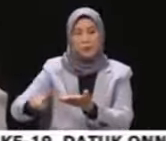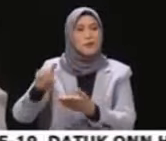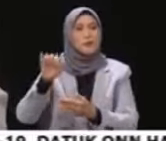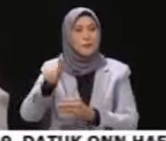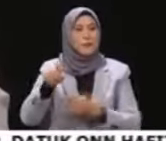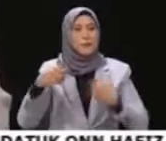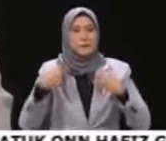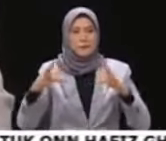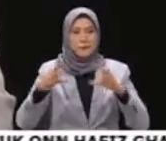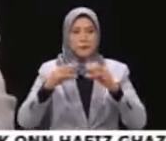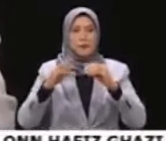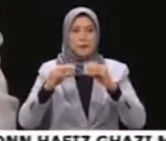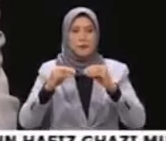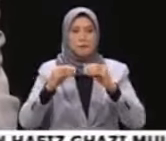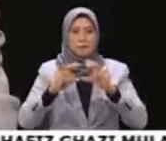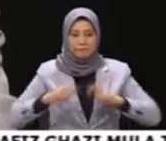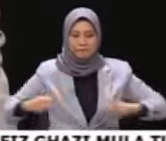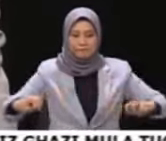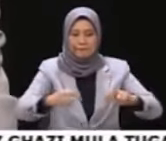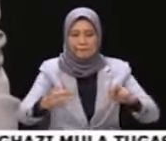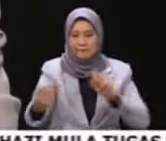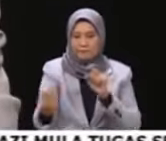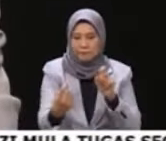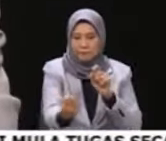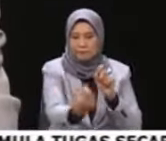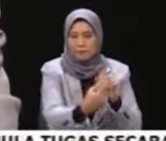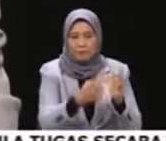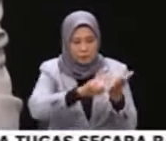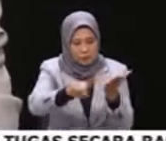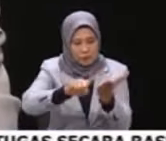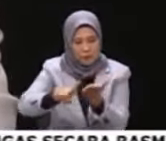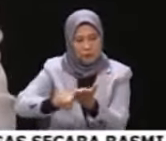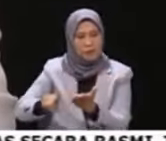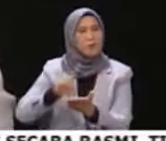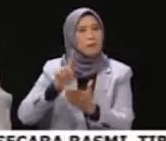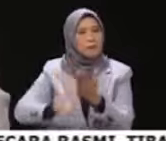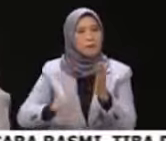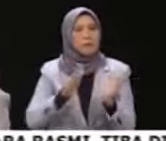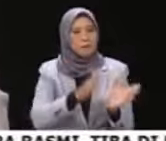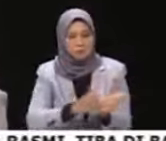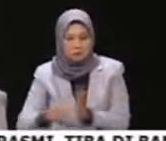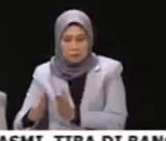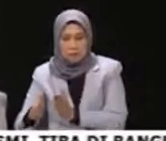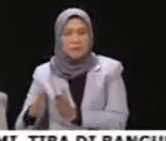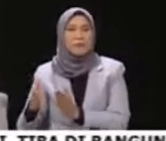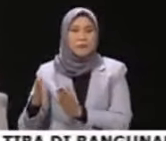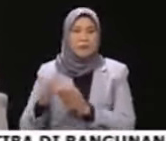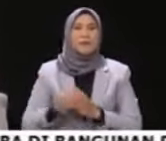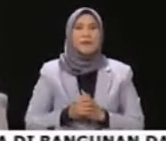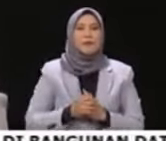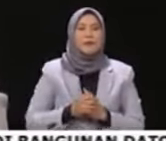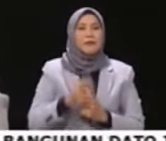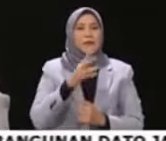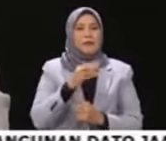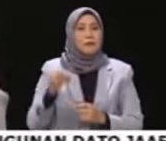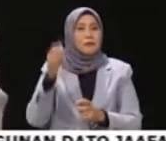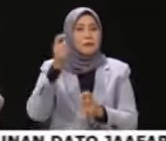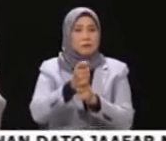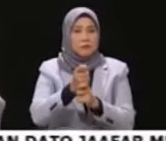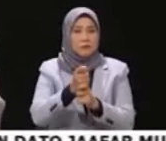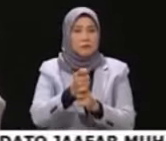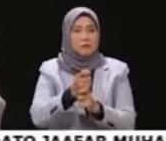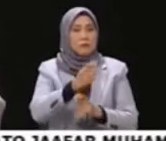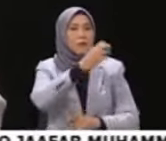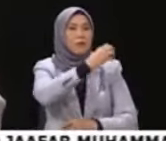mengadakan mesyuarat untuk cek setiap apa yang kita rancang, jalan atau tidak. Yang kedua, saya tetapkan seorang